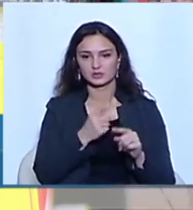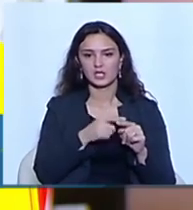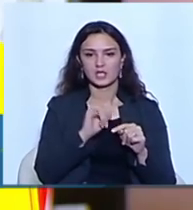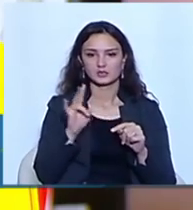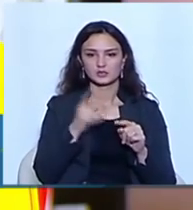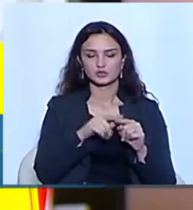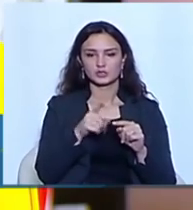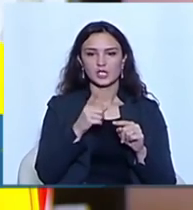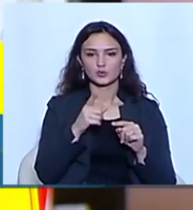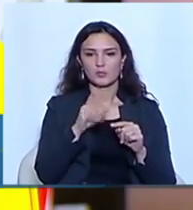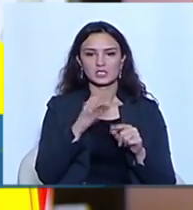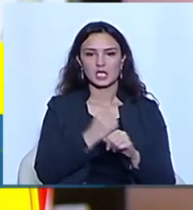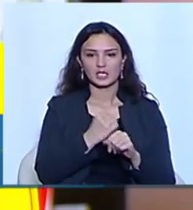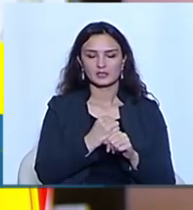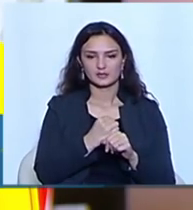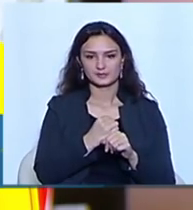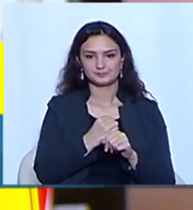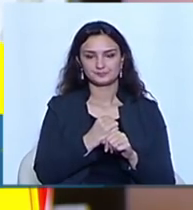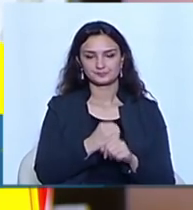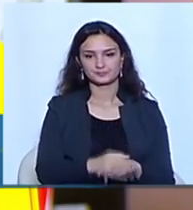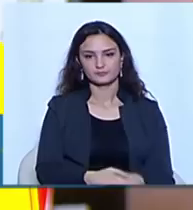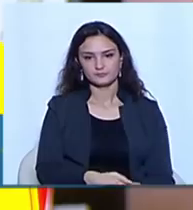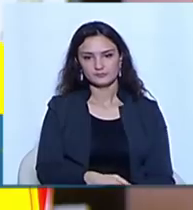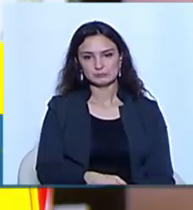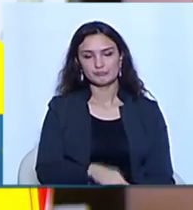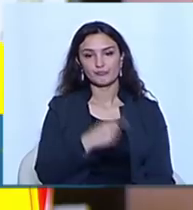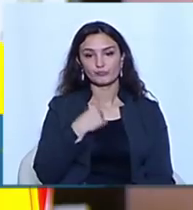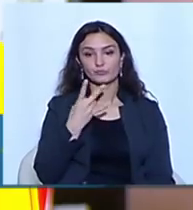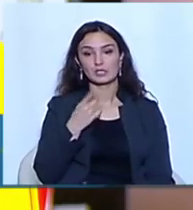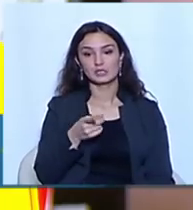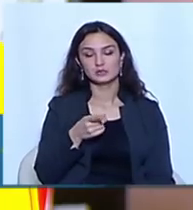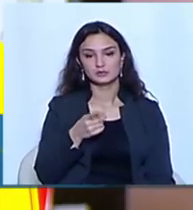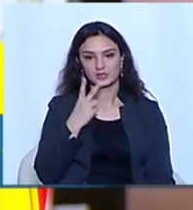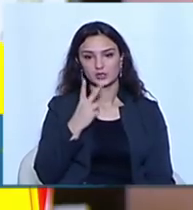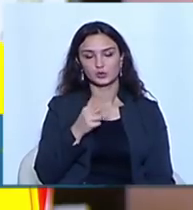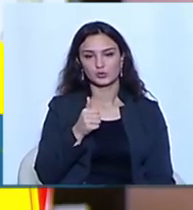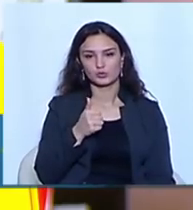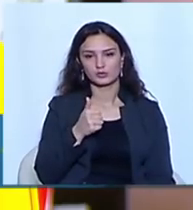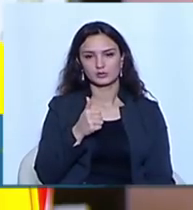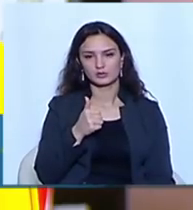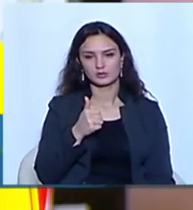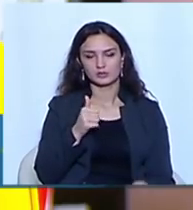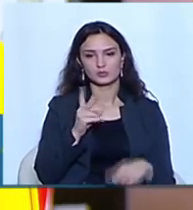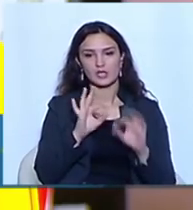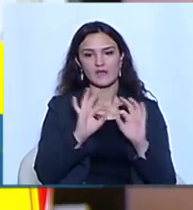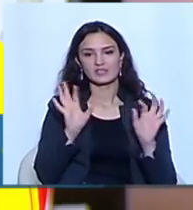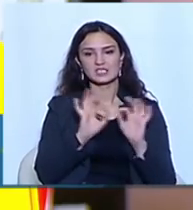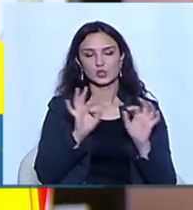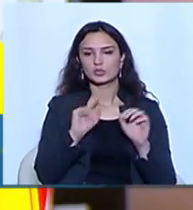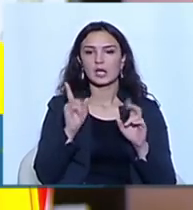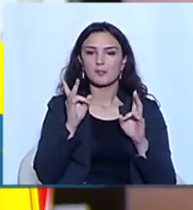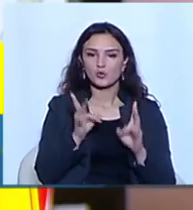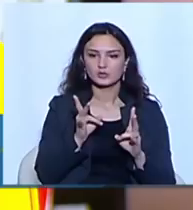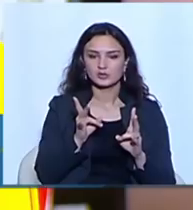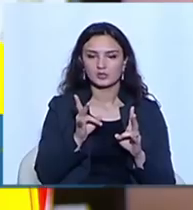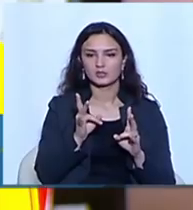ან ესე რატო არ ქენი, ან ესე რატო არ ქენი. ჩვენ უნდა ეს გადავიტანოთ, ნახეთ როგორ პლანში, აღწერით პლანში. რა